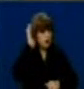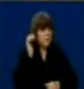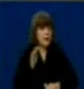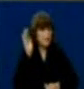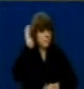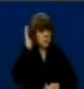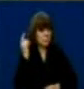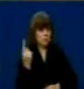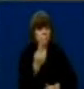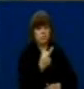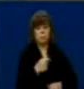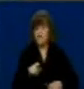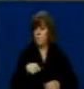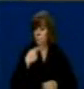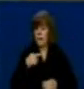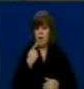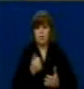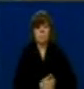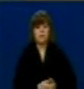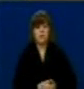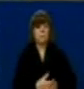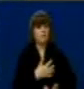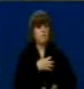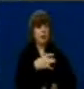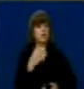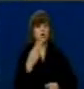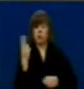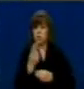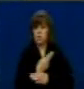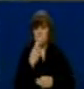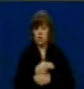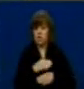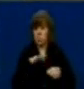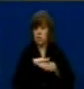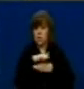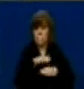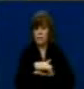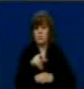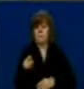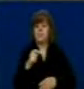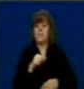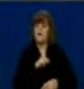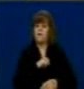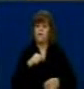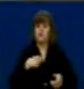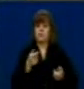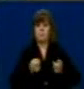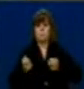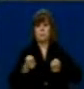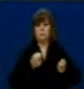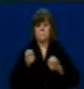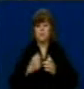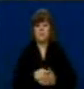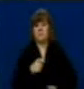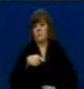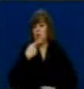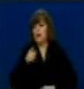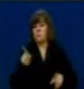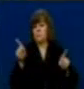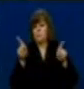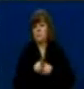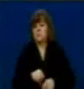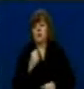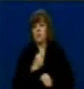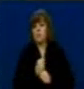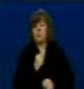ministra nuk flasin si për një pasuri të shtetit që ju shërben qytetarëve ndërkaq këta e menaxhojnë përkohësisht, por flasin si për një pronë